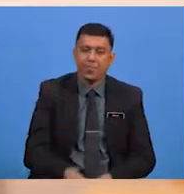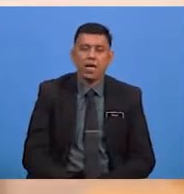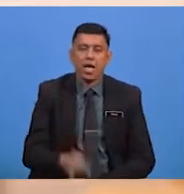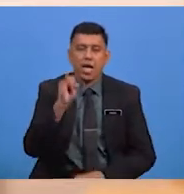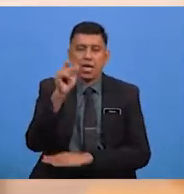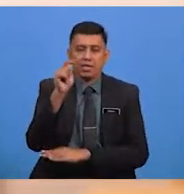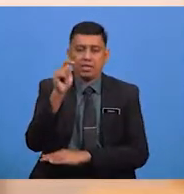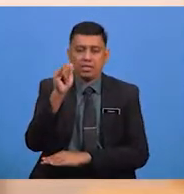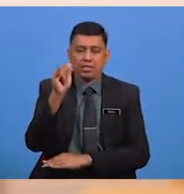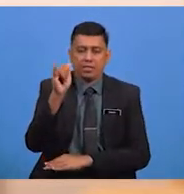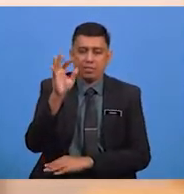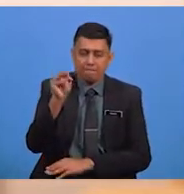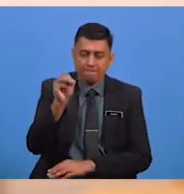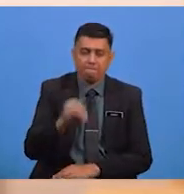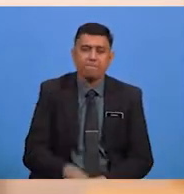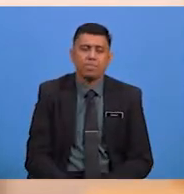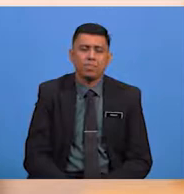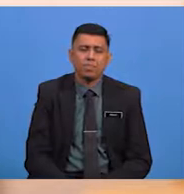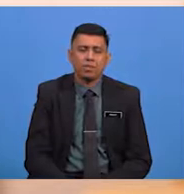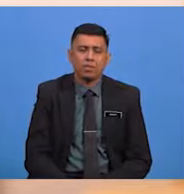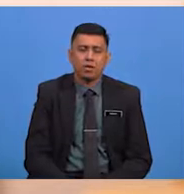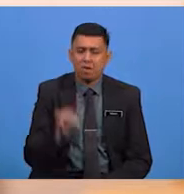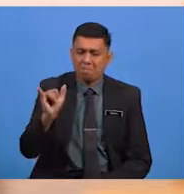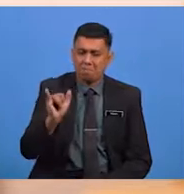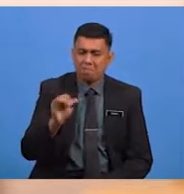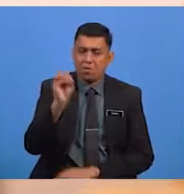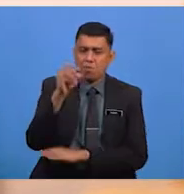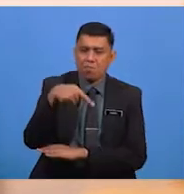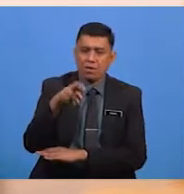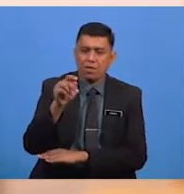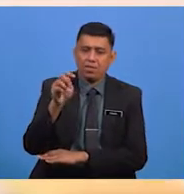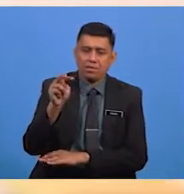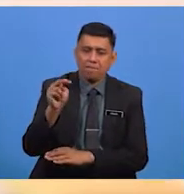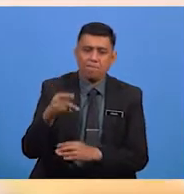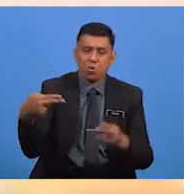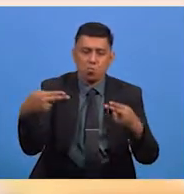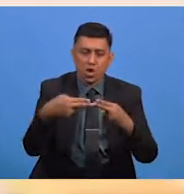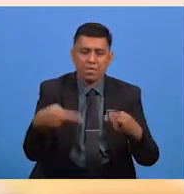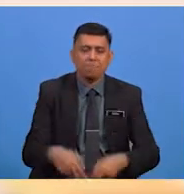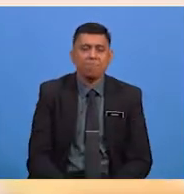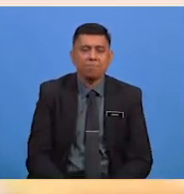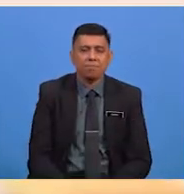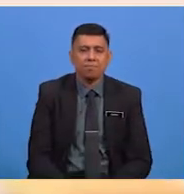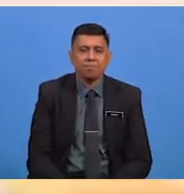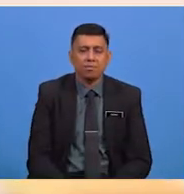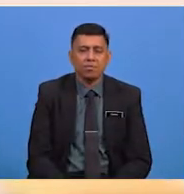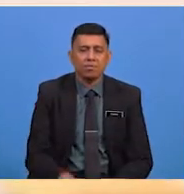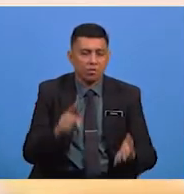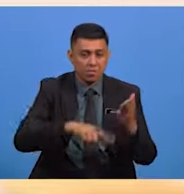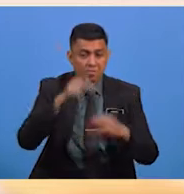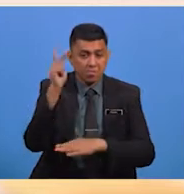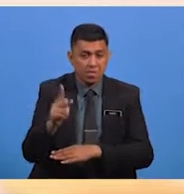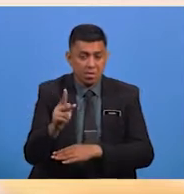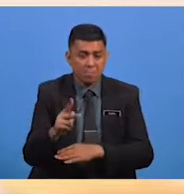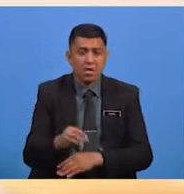item, kita memerlukan operator hubungan yang menjadi syarat perbandingan. Ingat lagi apakah